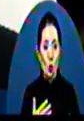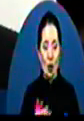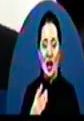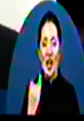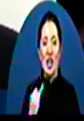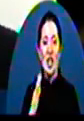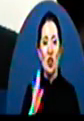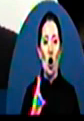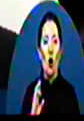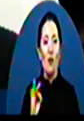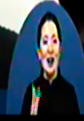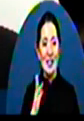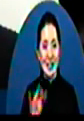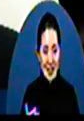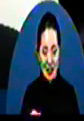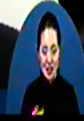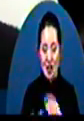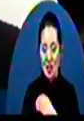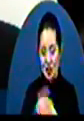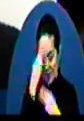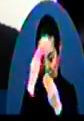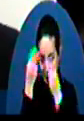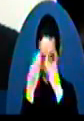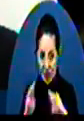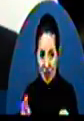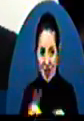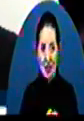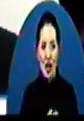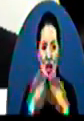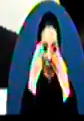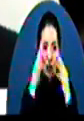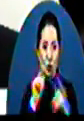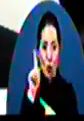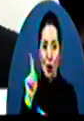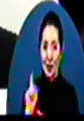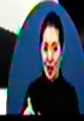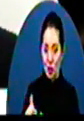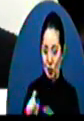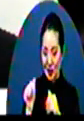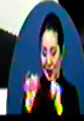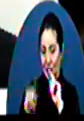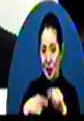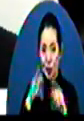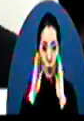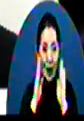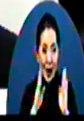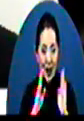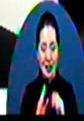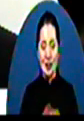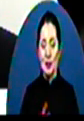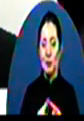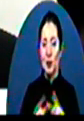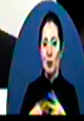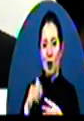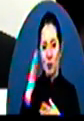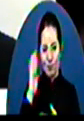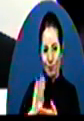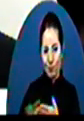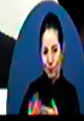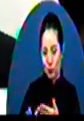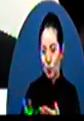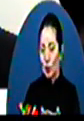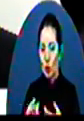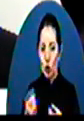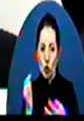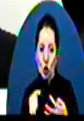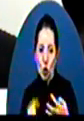инновац, эрдэм шинжилгээ, шинжлэх ухааны асуудал дээр илүү их анхаарч байна. Экспортын төрөлжүүлэлт дээр илүү их анхаарч